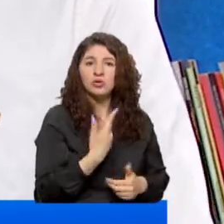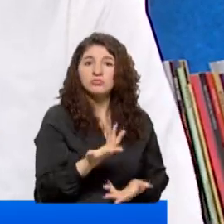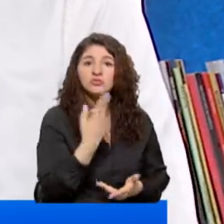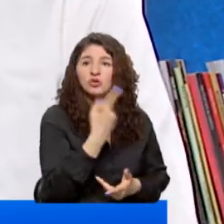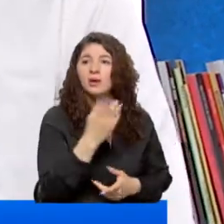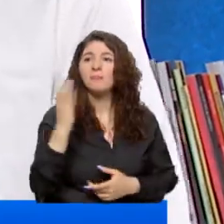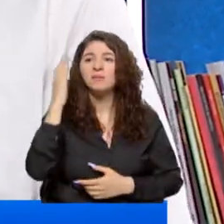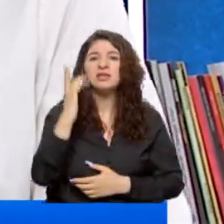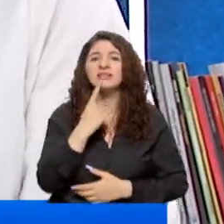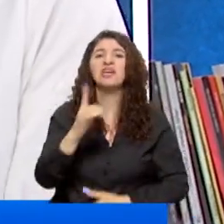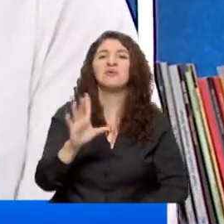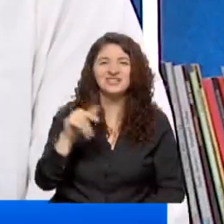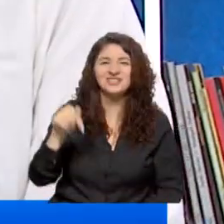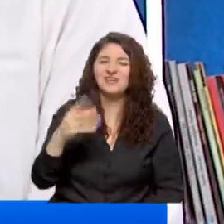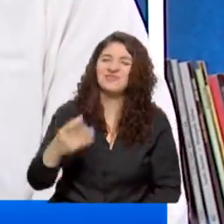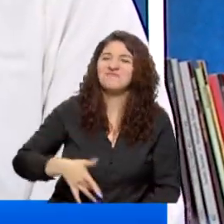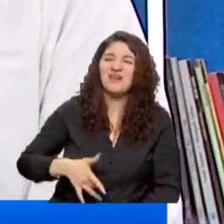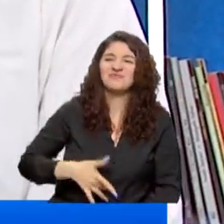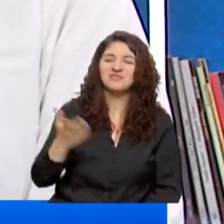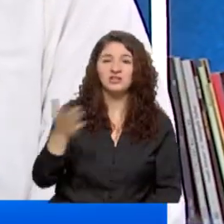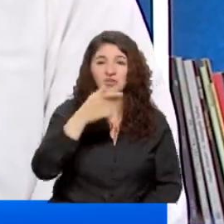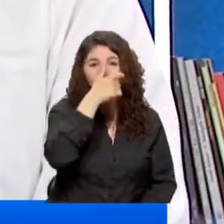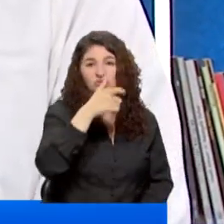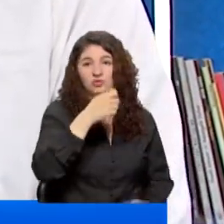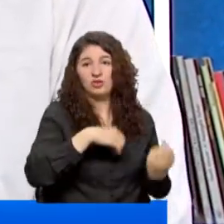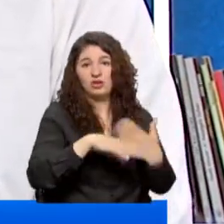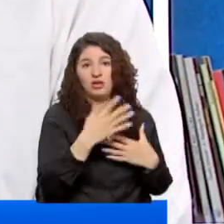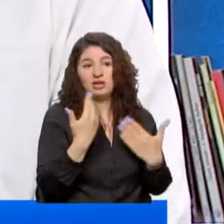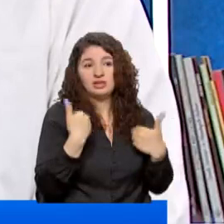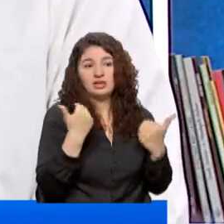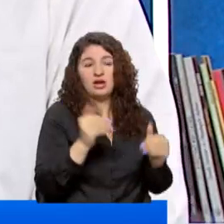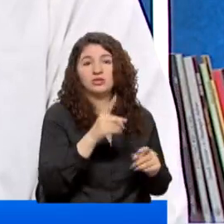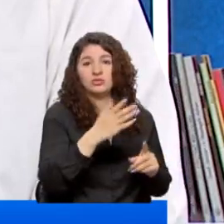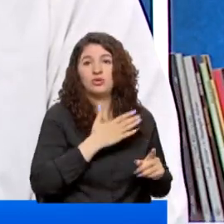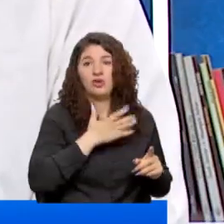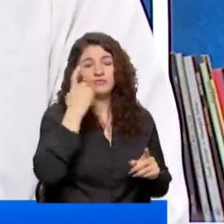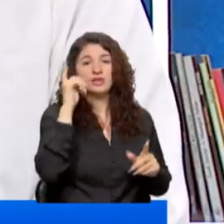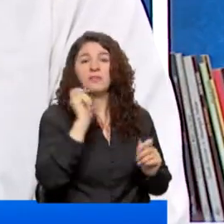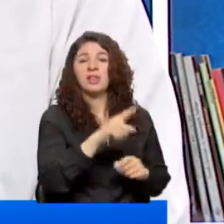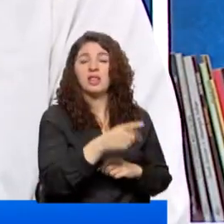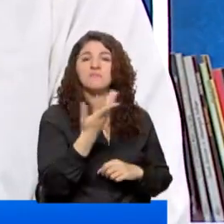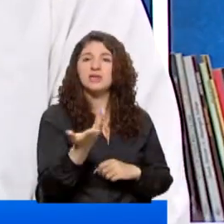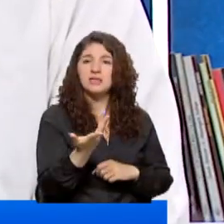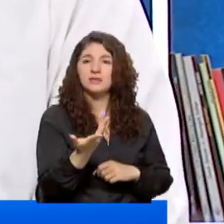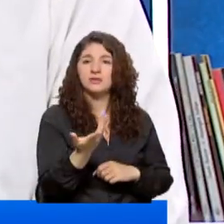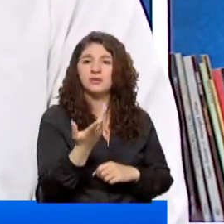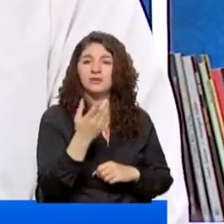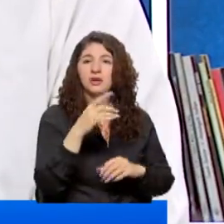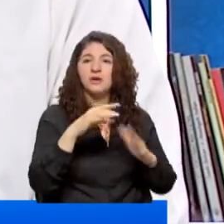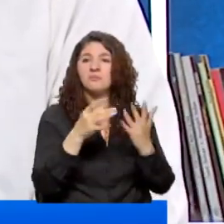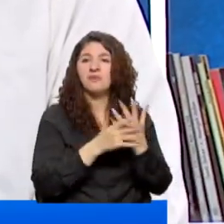başta öyle demiyordu Şu anda çok memnun bu şekilde Türkiye'nin duruma geldiği durumda Siz ön gördüm Peki